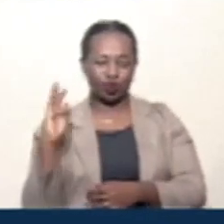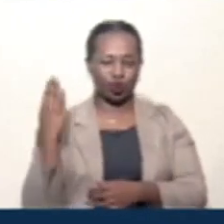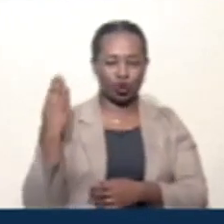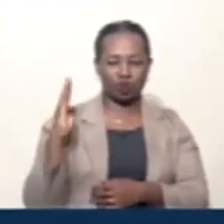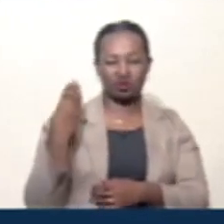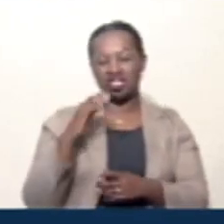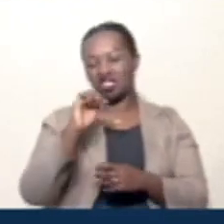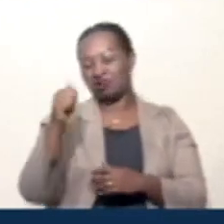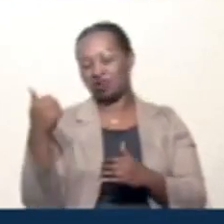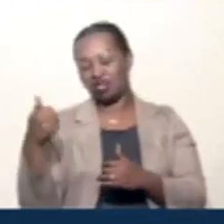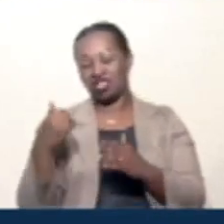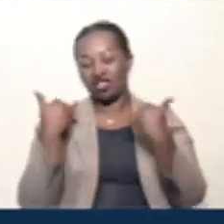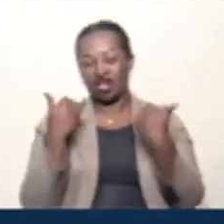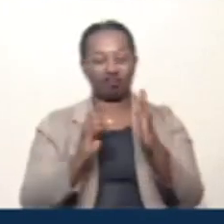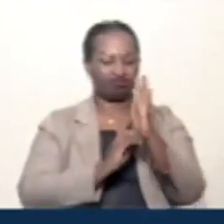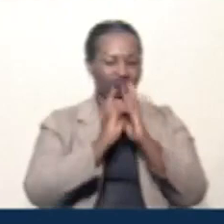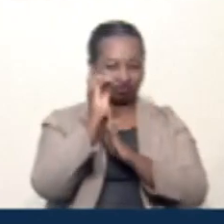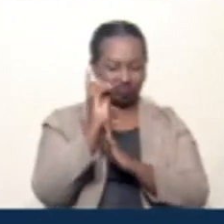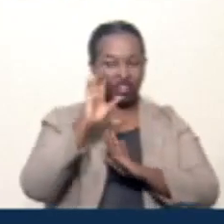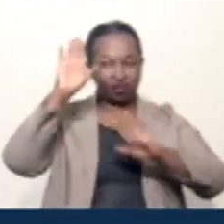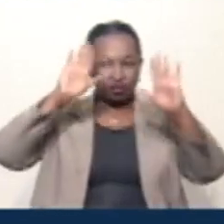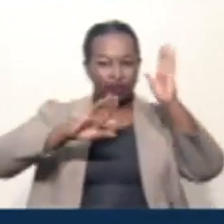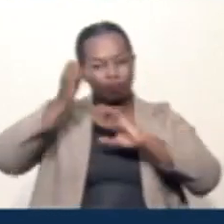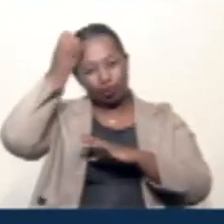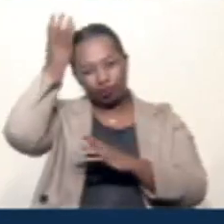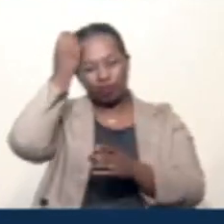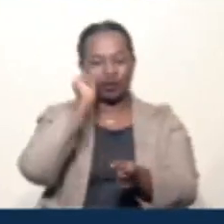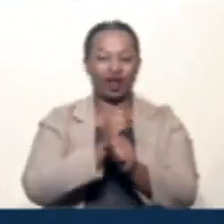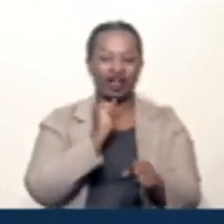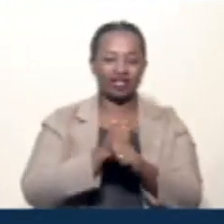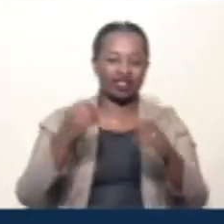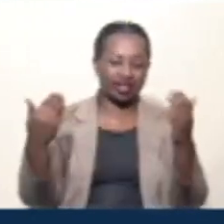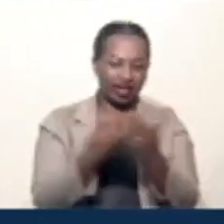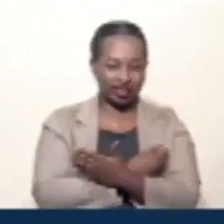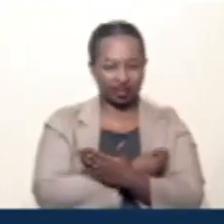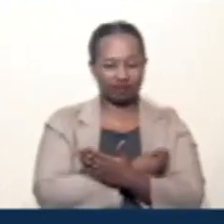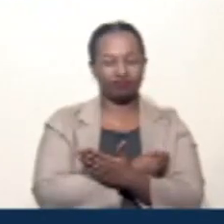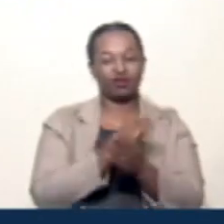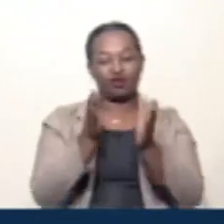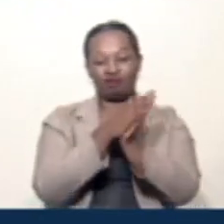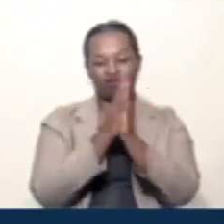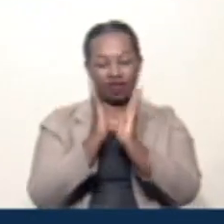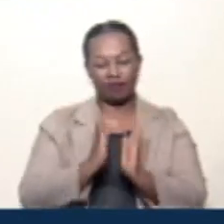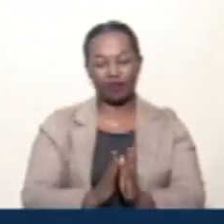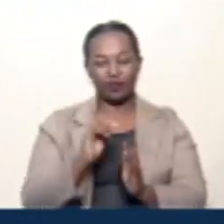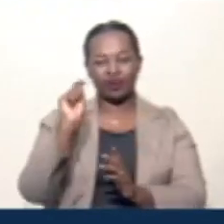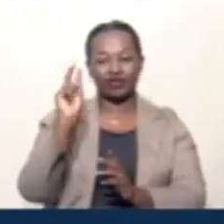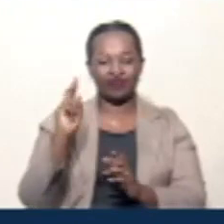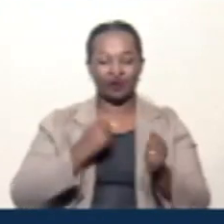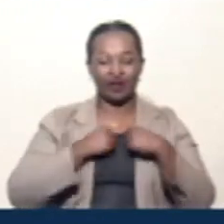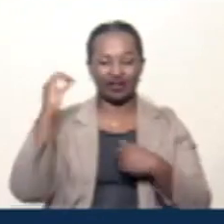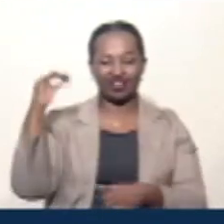aho zagiye zigira uruhare rugaragara mu guhanga imirimo mishya cyane cyane ku rubyiruko. Shimimana Sirasi, Televiziyo y'u Rwanda i